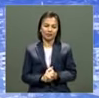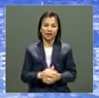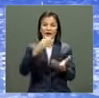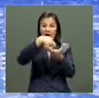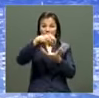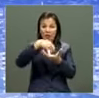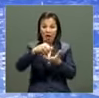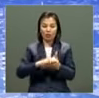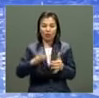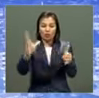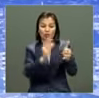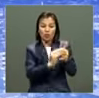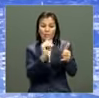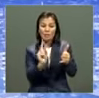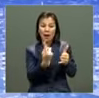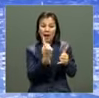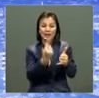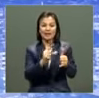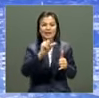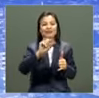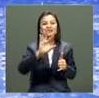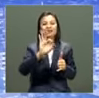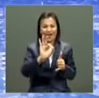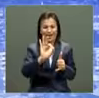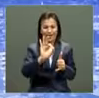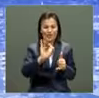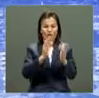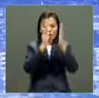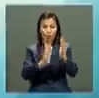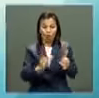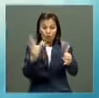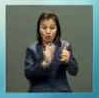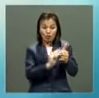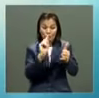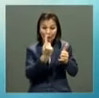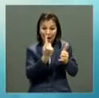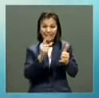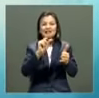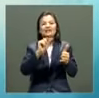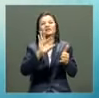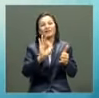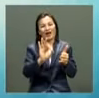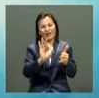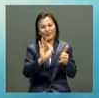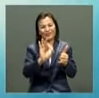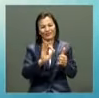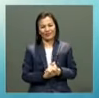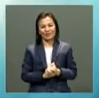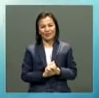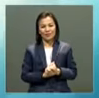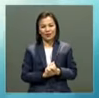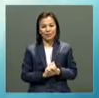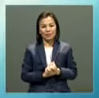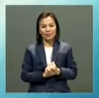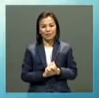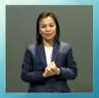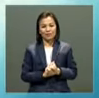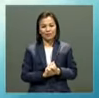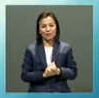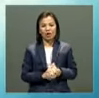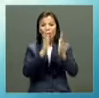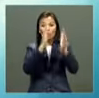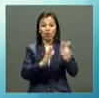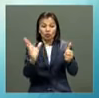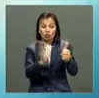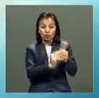านผู้ป่วยใหม่อยู่ที่29รายครับ29คนเนี่ยนะครับคนนี้ก็คือจำนวนคน